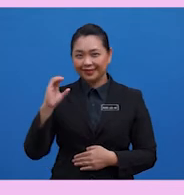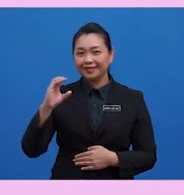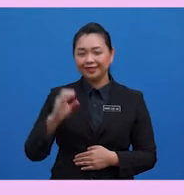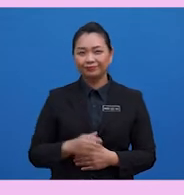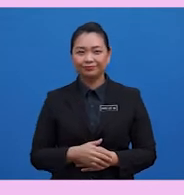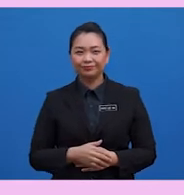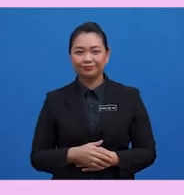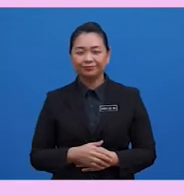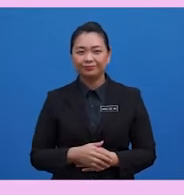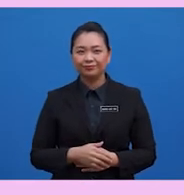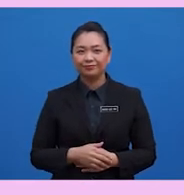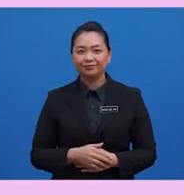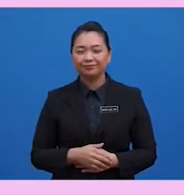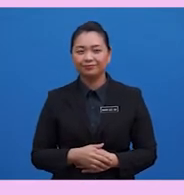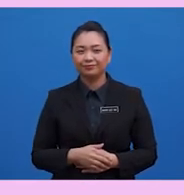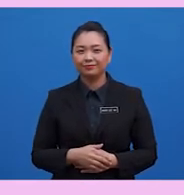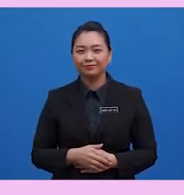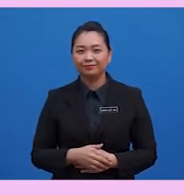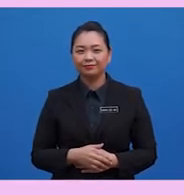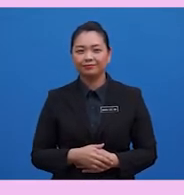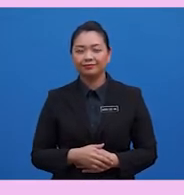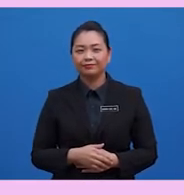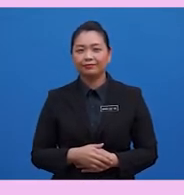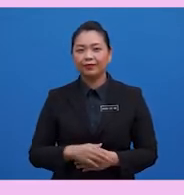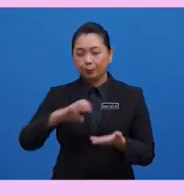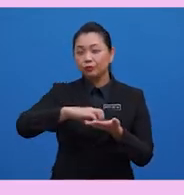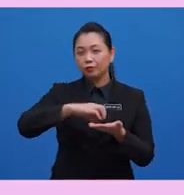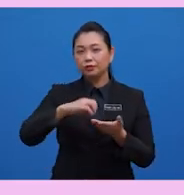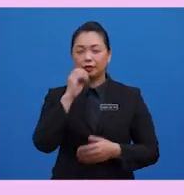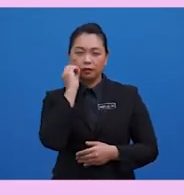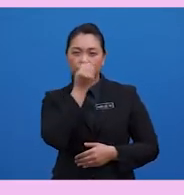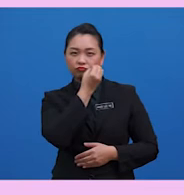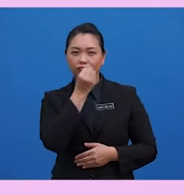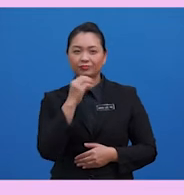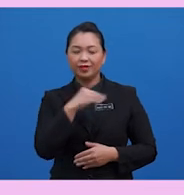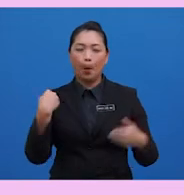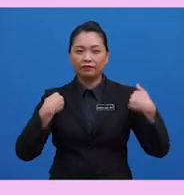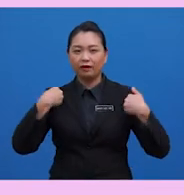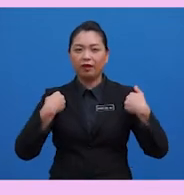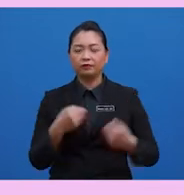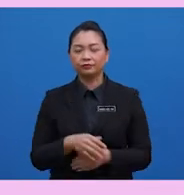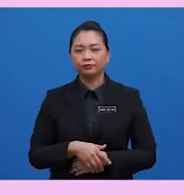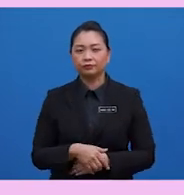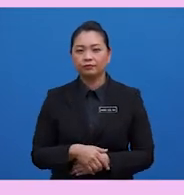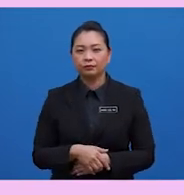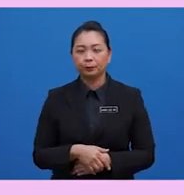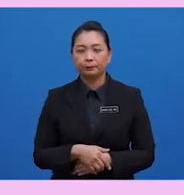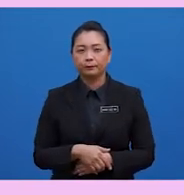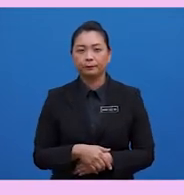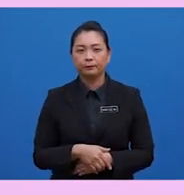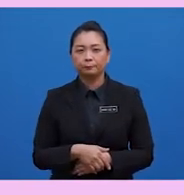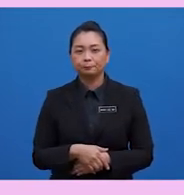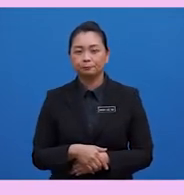C. Letusan gunung berapi memusnahkan flora dan fauna yang merupakan komponen biotik di dalam sesebuah